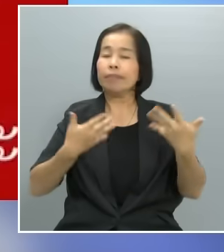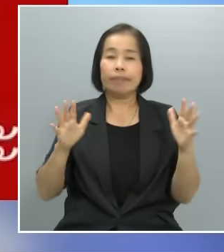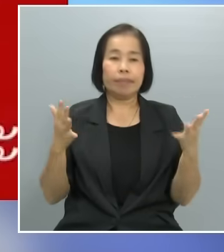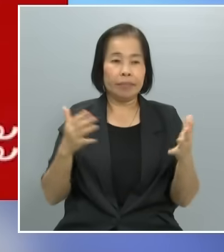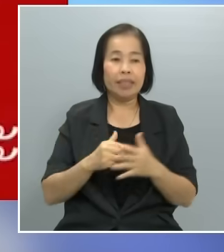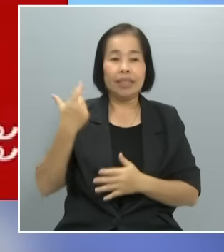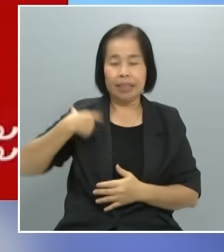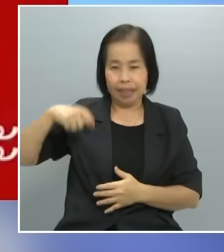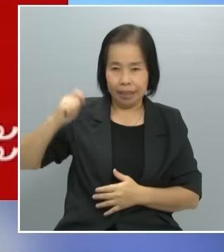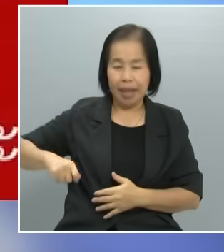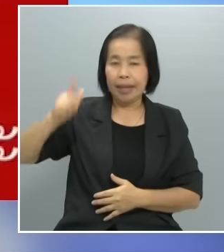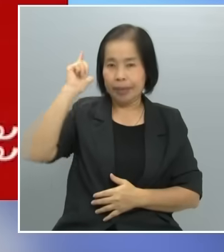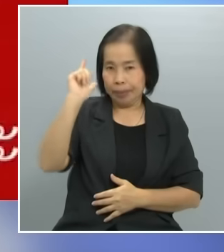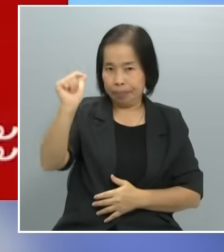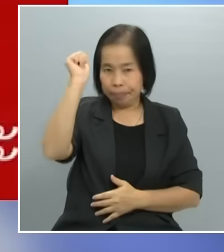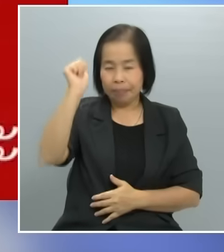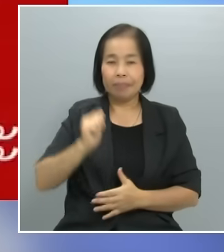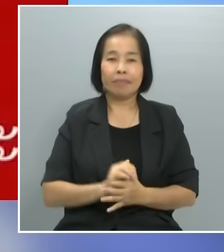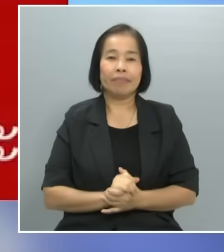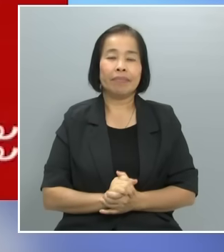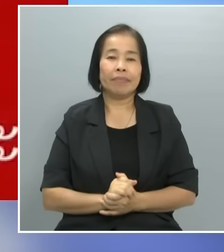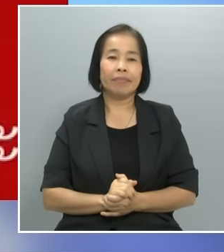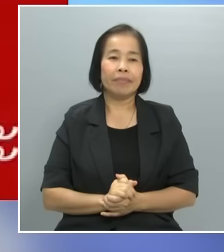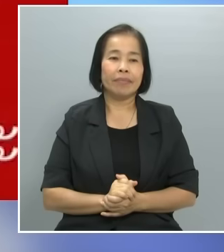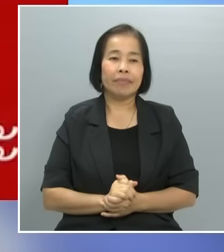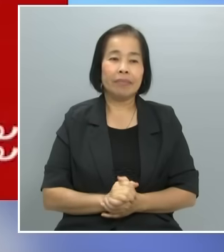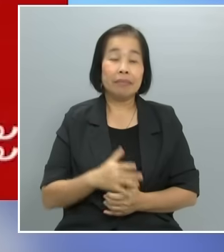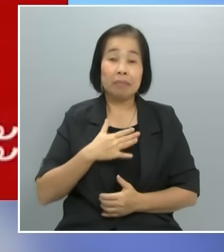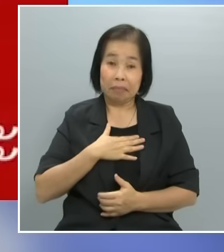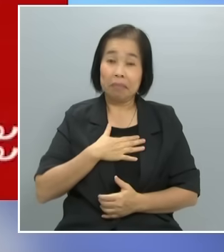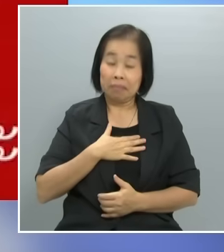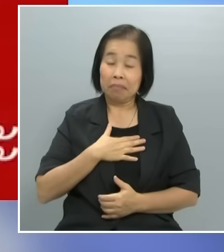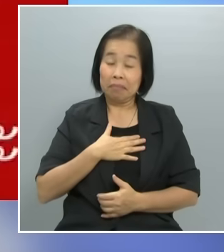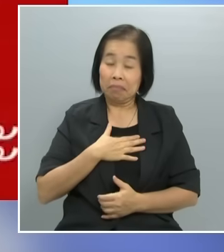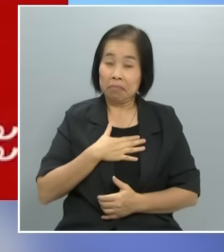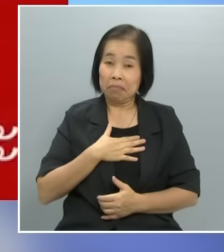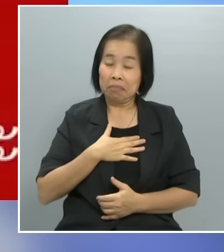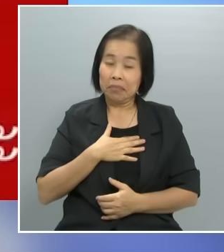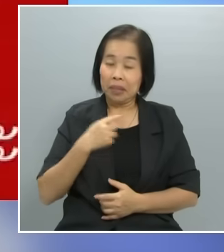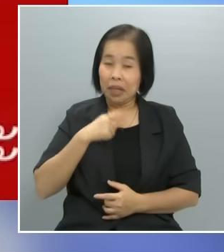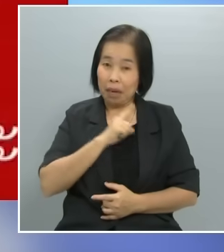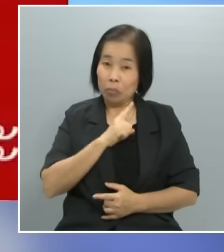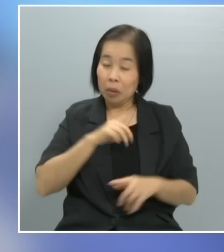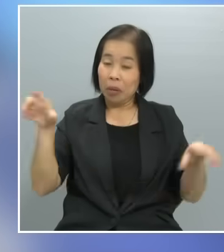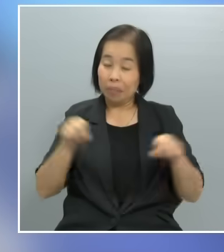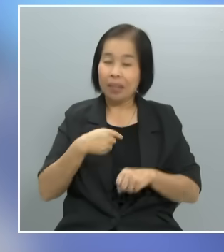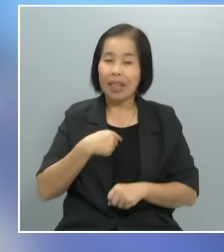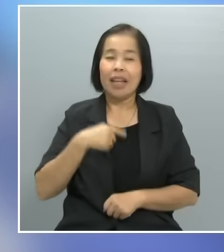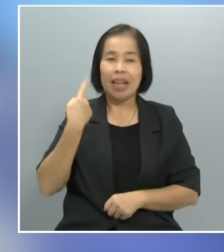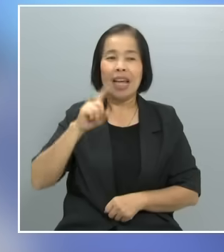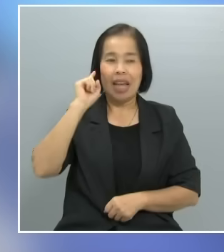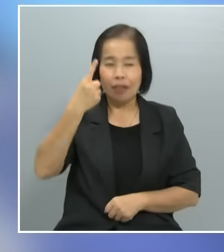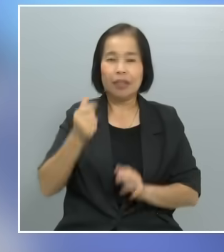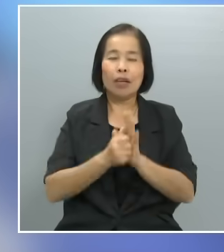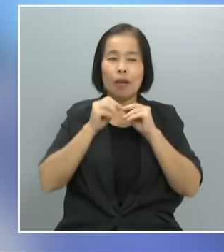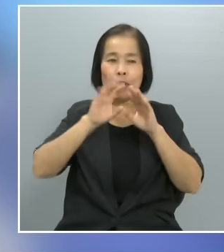าลต้องเป็นคนตัดสินเท่านั้นค่ะ นี่นะนี่ความเคลื่อนไหวยังมีอีกนะ มีอีกค่ะ ม ี อีกนะ เพจแม่สื่อออนไลน์ออกมาโพสต์อีก